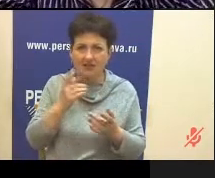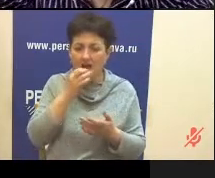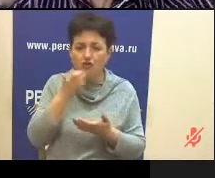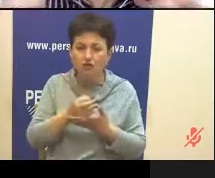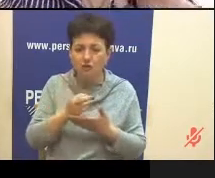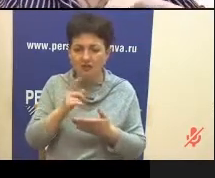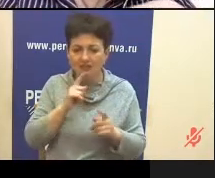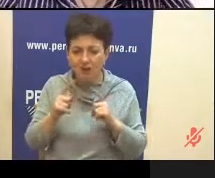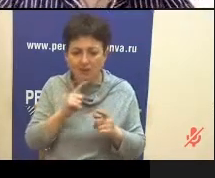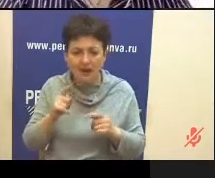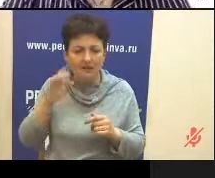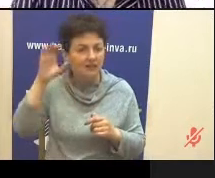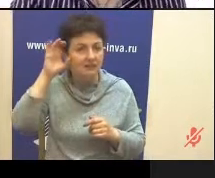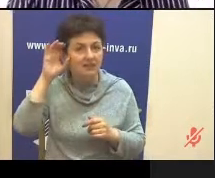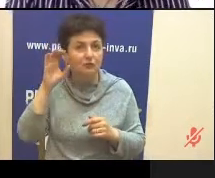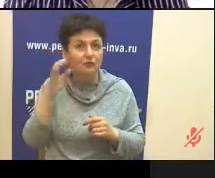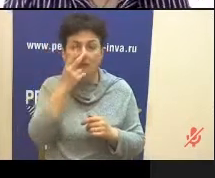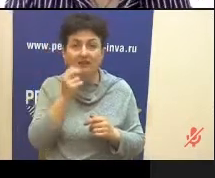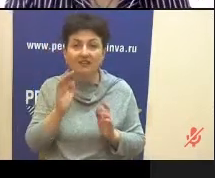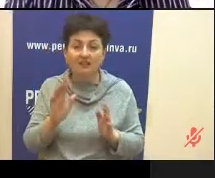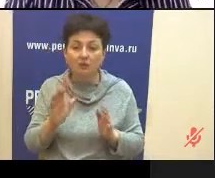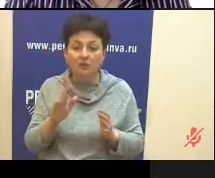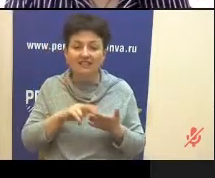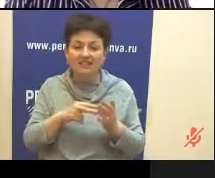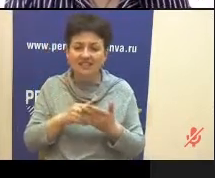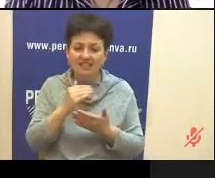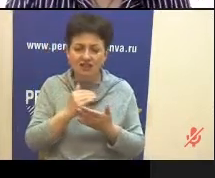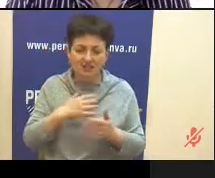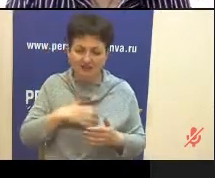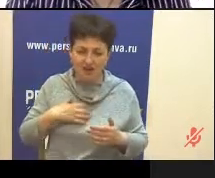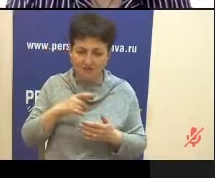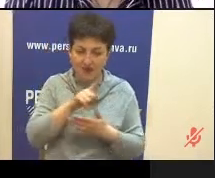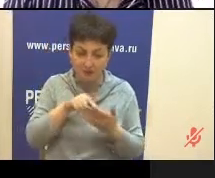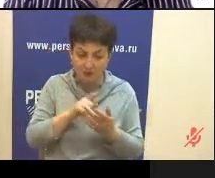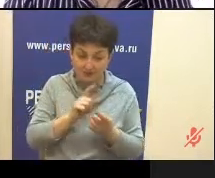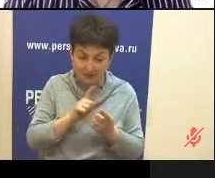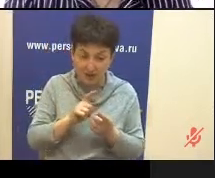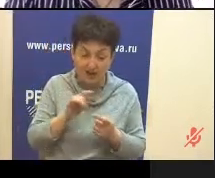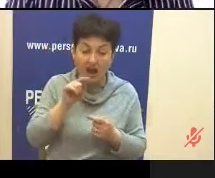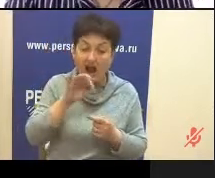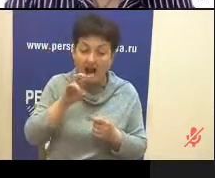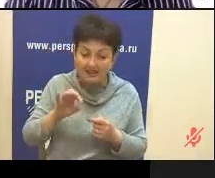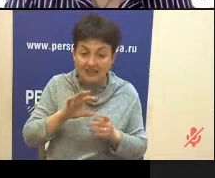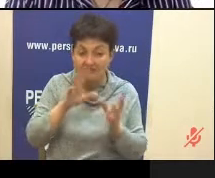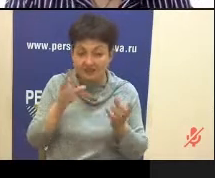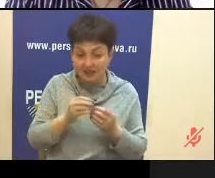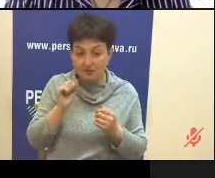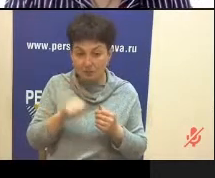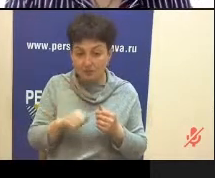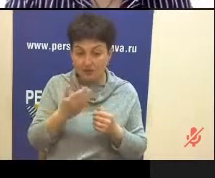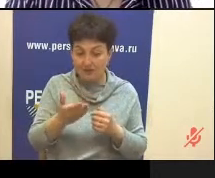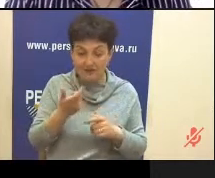собраниях, и прислушиваться к которым вы привыкли только по стратегически важным вопросам, они в целом